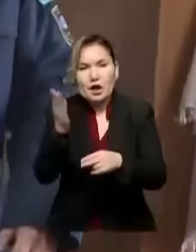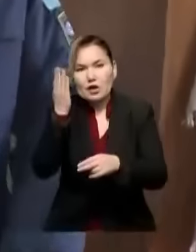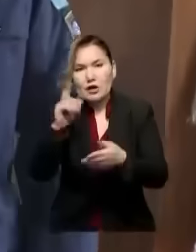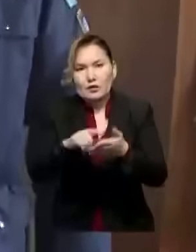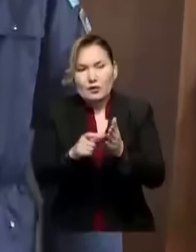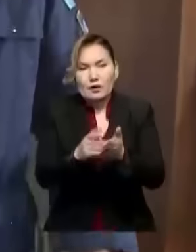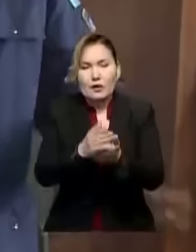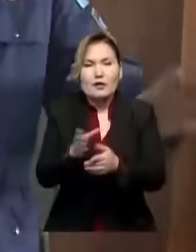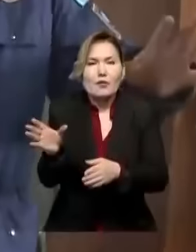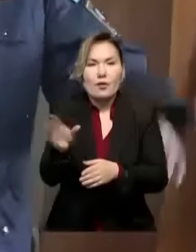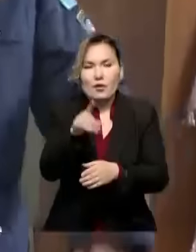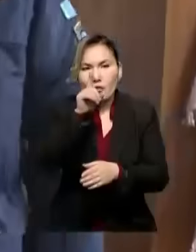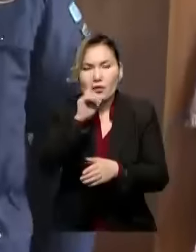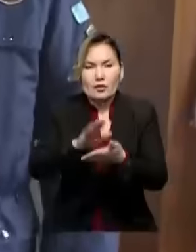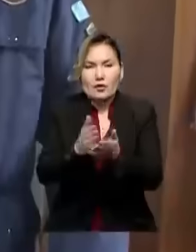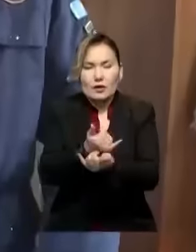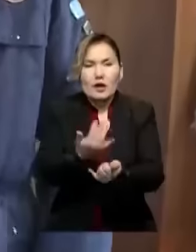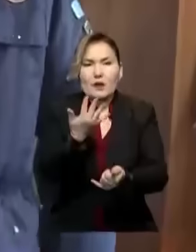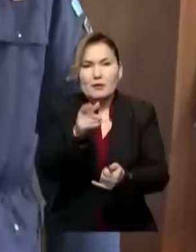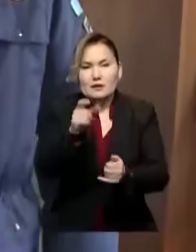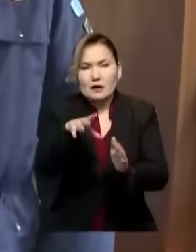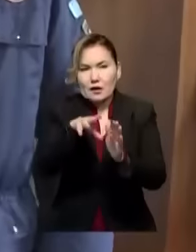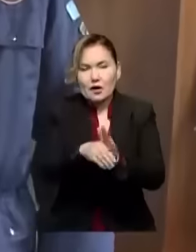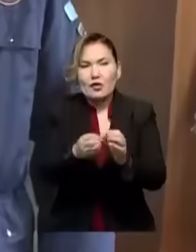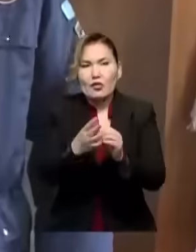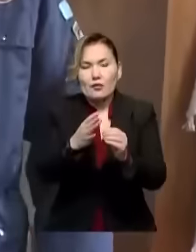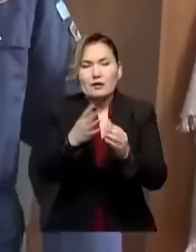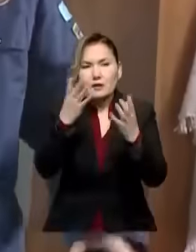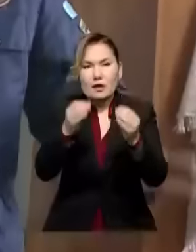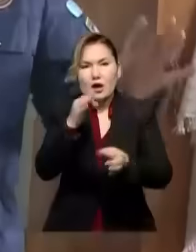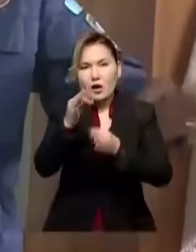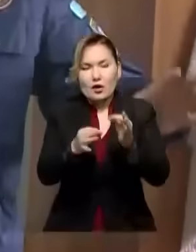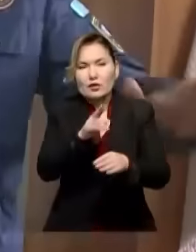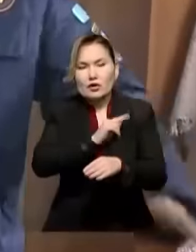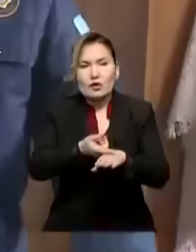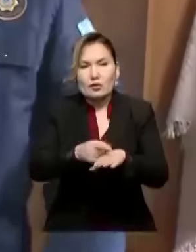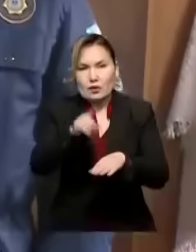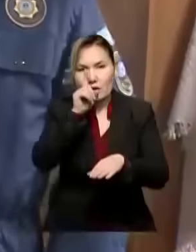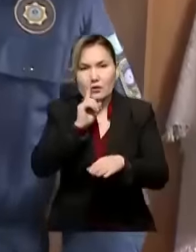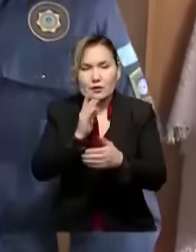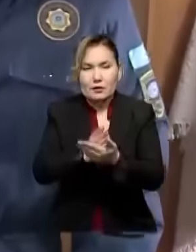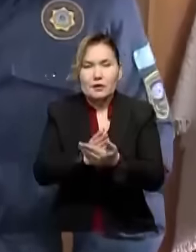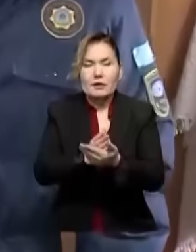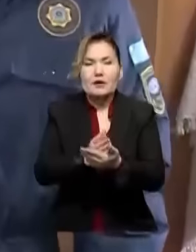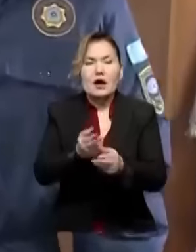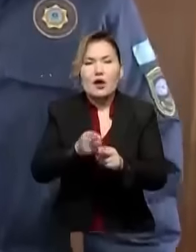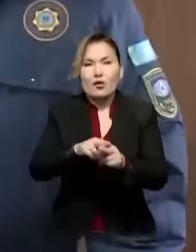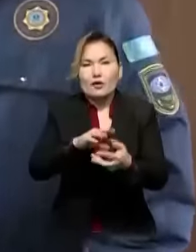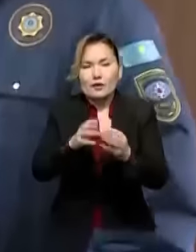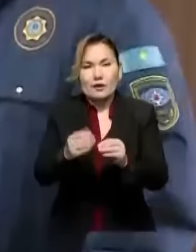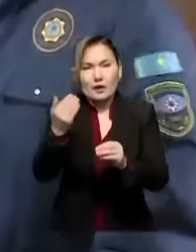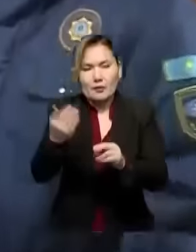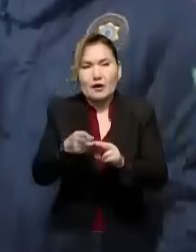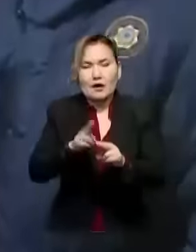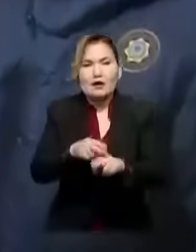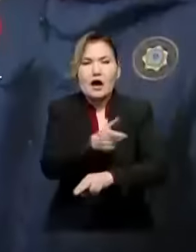бөлмесі, бүкіл жағдайы 5 адамның 15 тәулік бойы жұмыс жасауына ыңғайлы жасалынған. Репортажымыздың осы тұсында